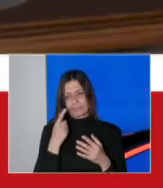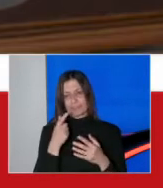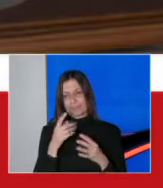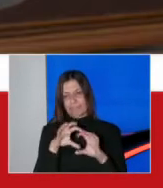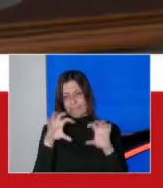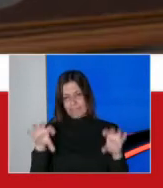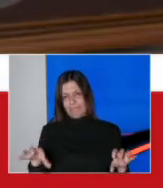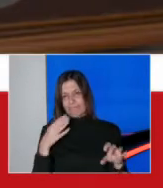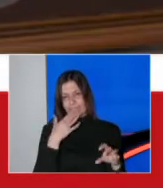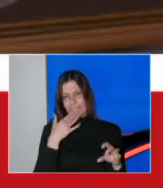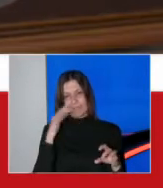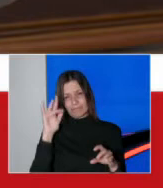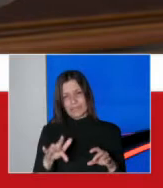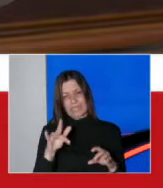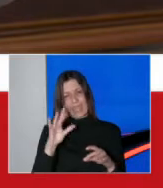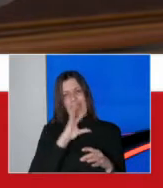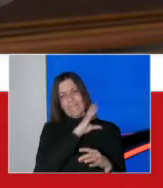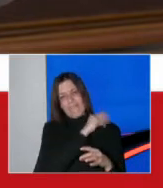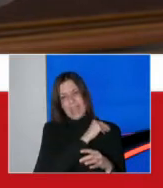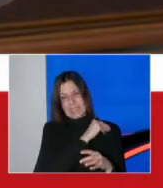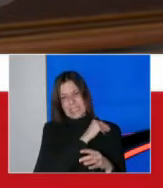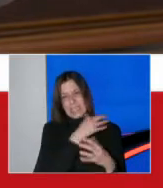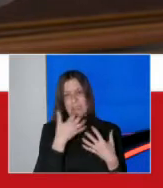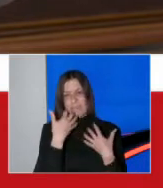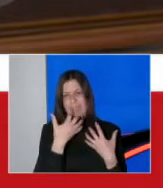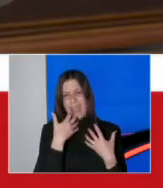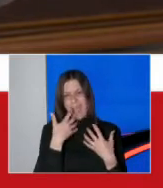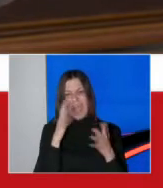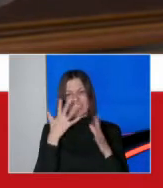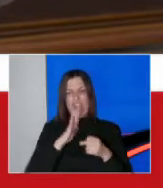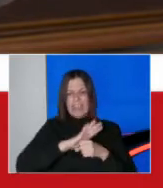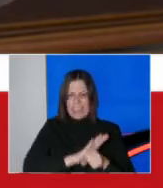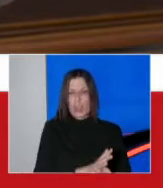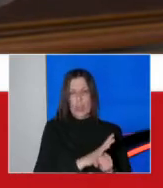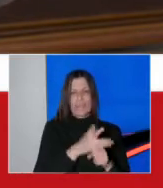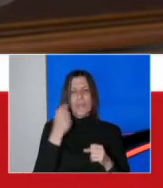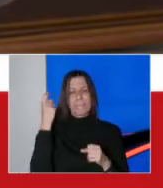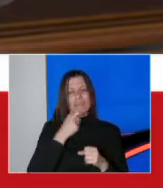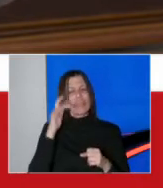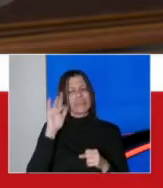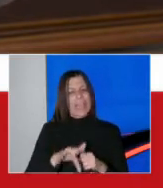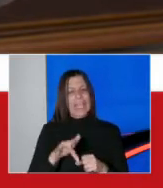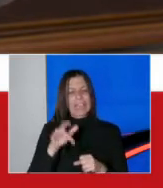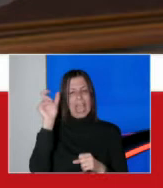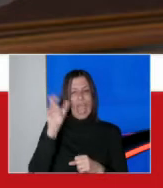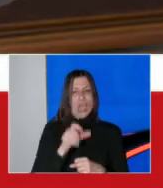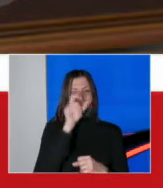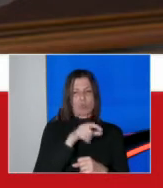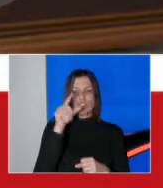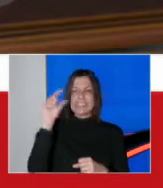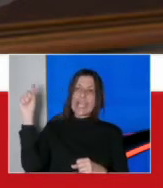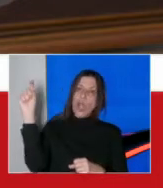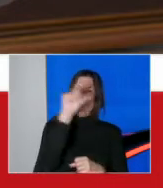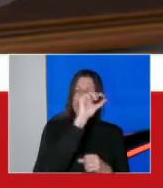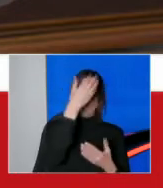האפרטהייד הישראלי נגד הפלסטינים, מערכה אכזרית של דיכוי ופשע נגד האנושות. ככה מתחיל, זו הכותרת